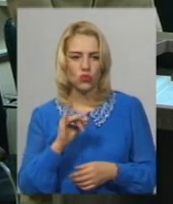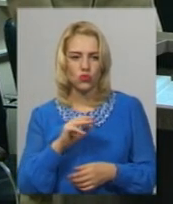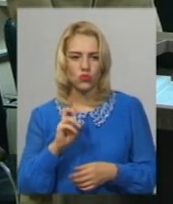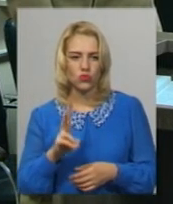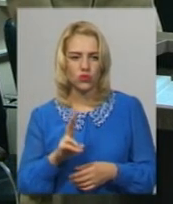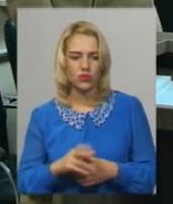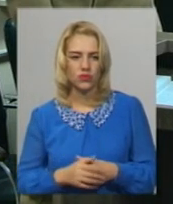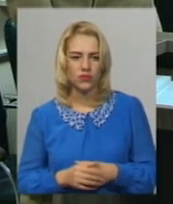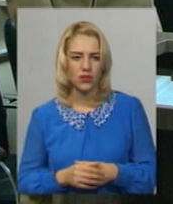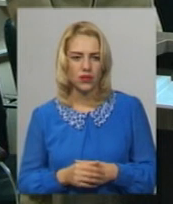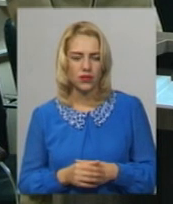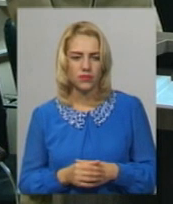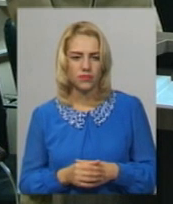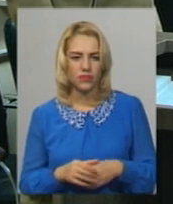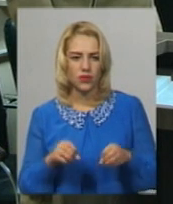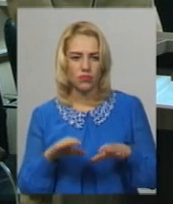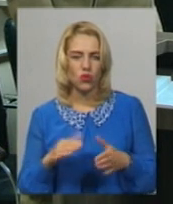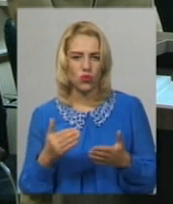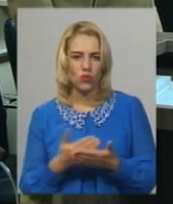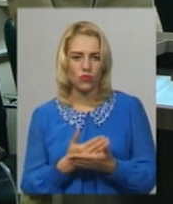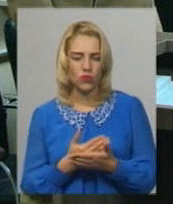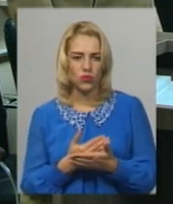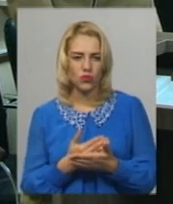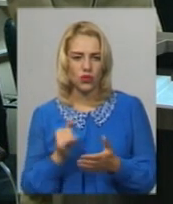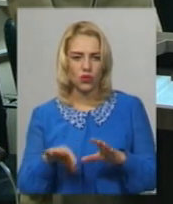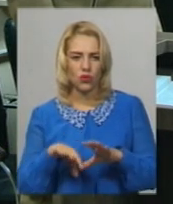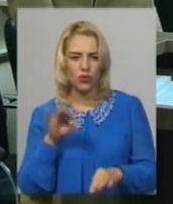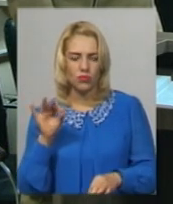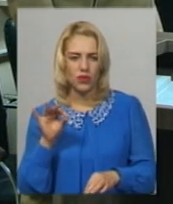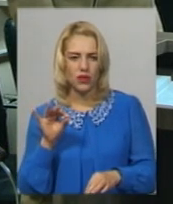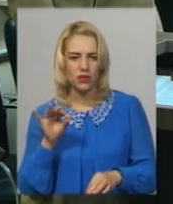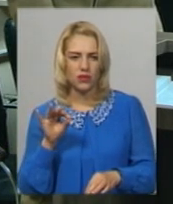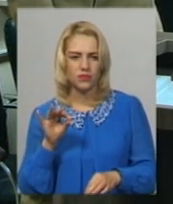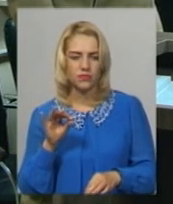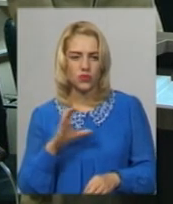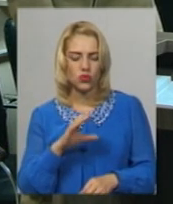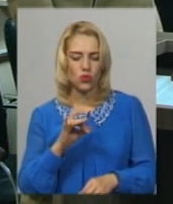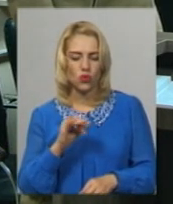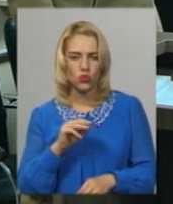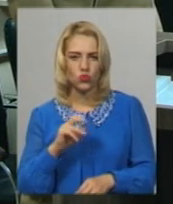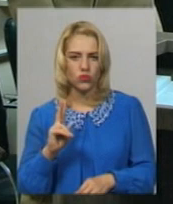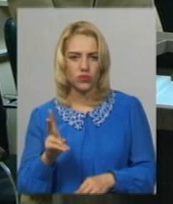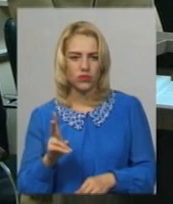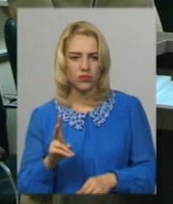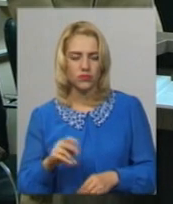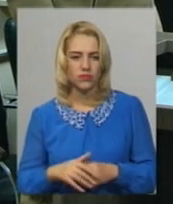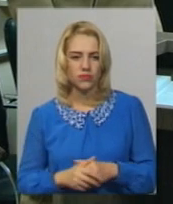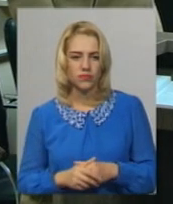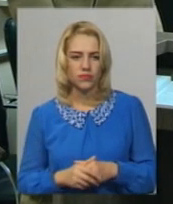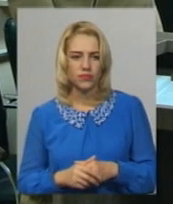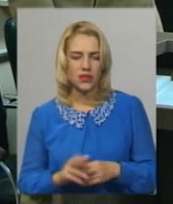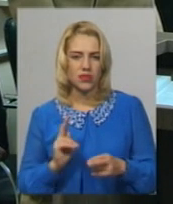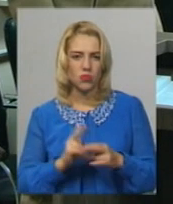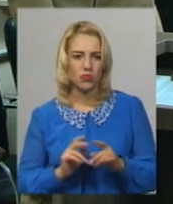скасувати. Постановити нову, яку обрати підозрюваному Сторожуку, який носить відповідний